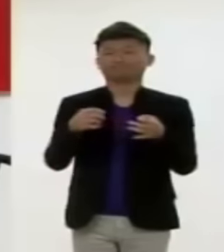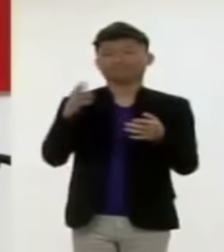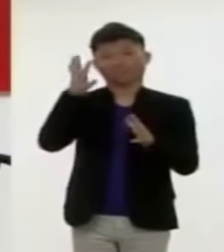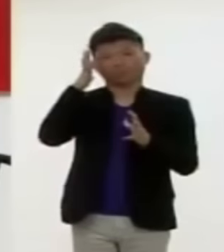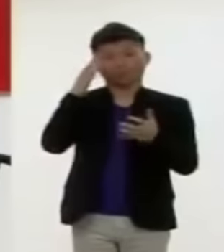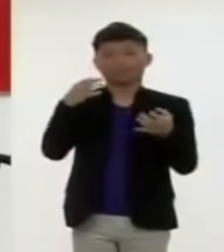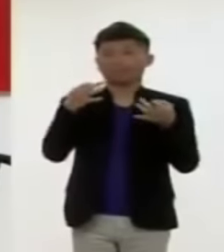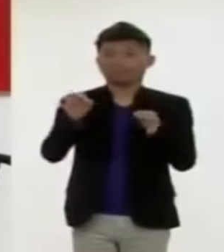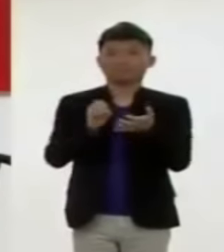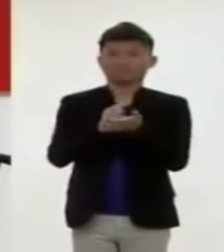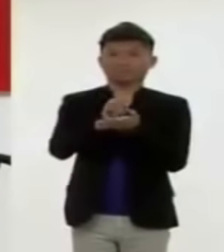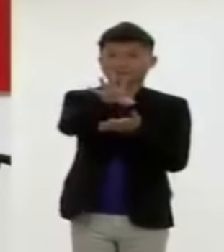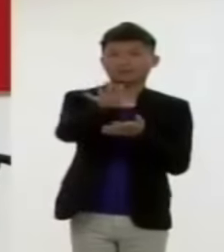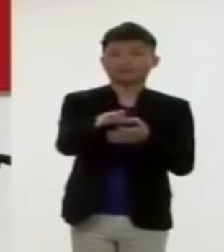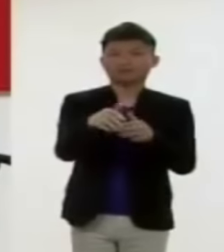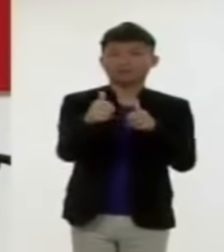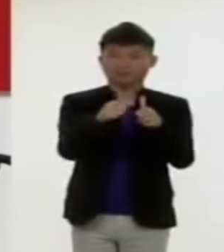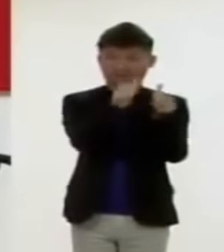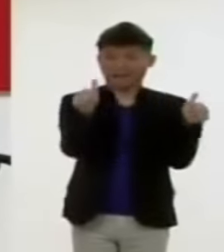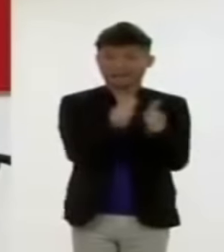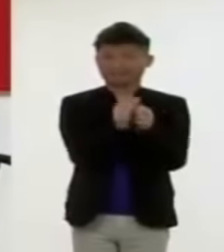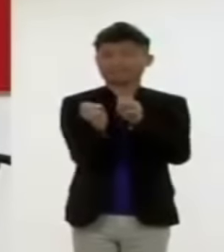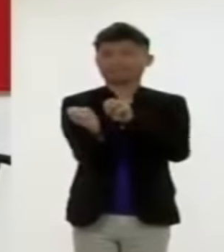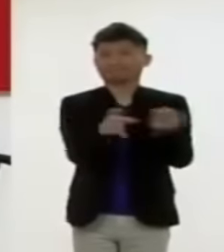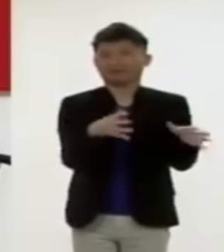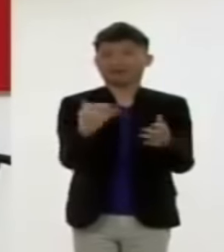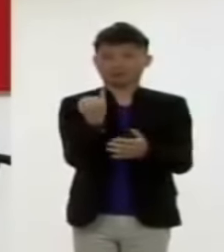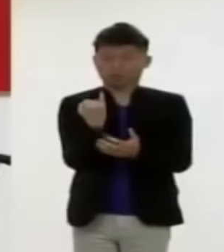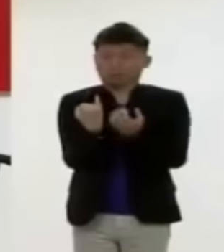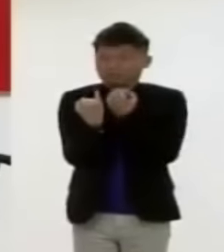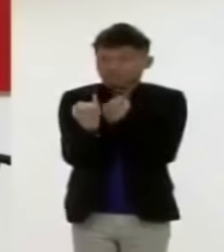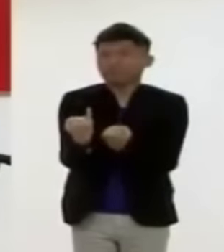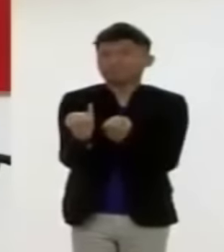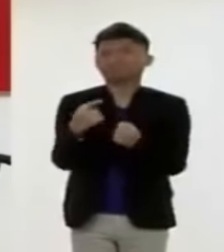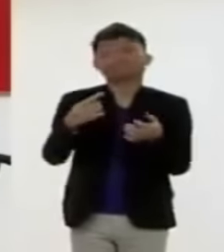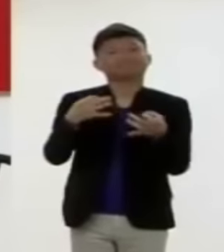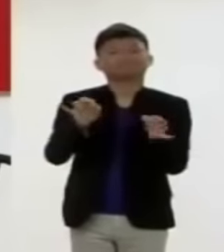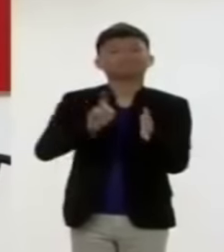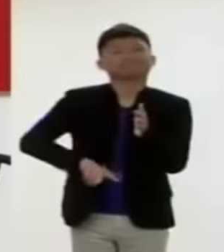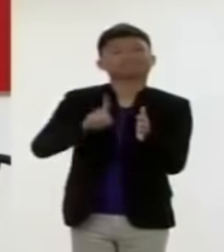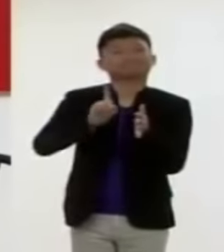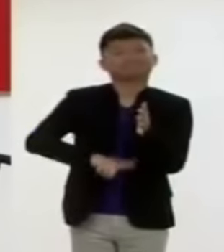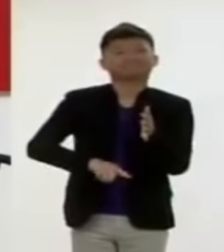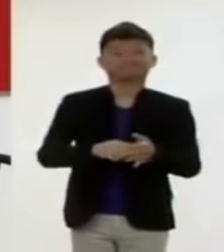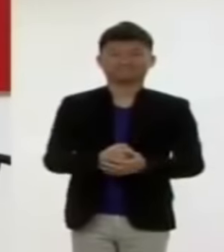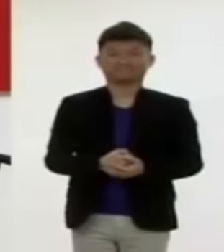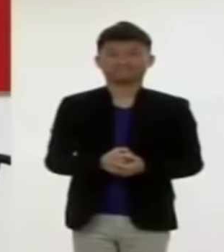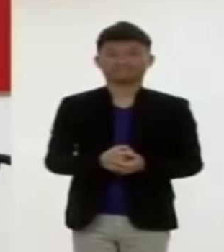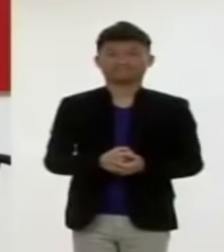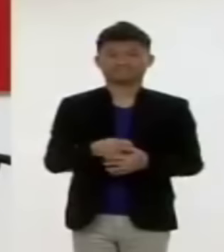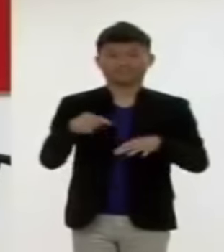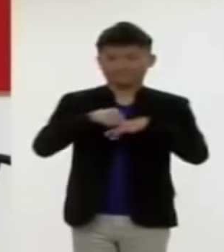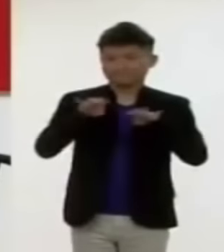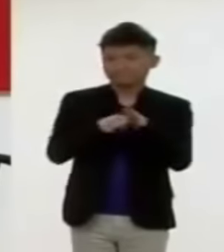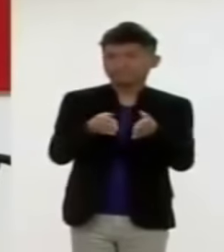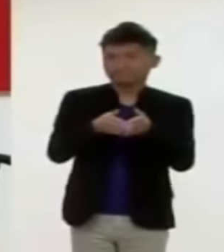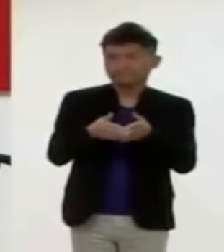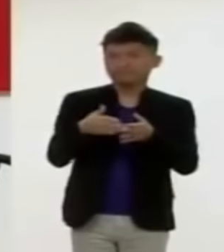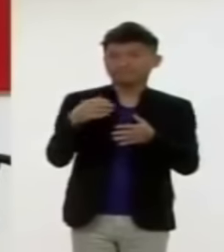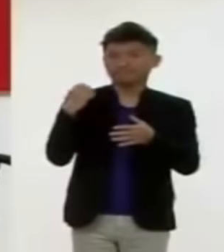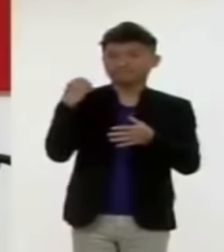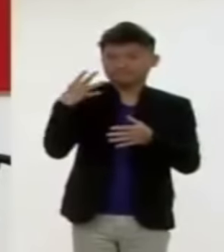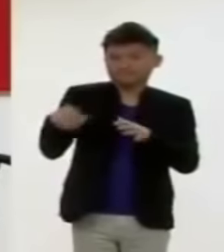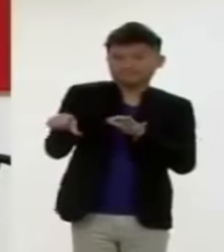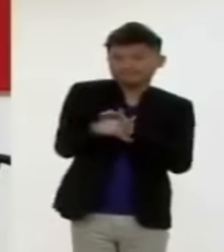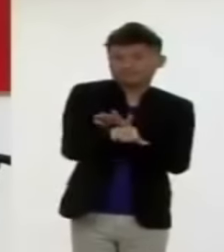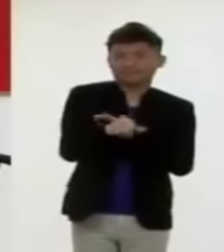式，气男保女，就这么简单。请大家记得，气男保女，金门需要新的力量，女